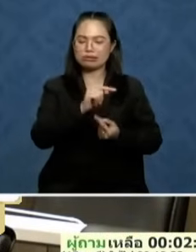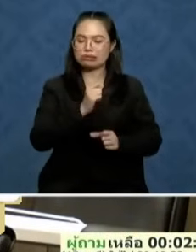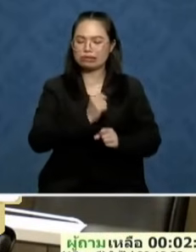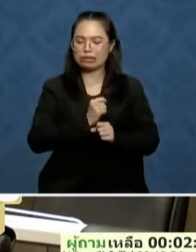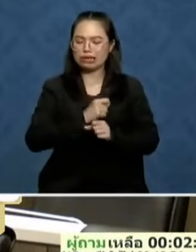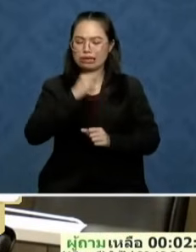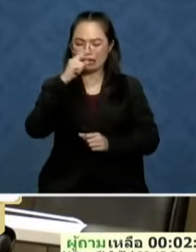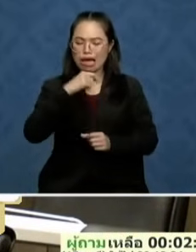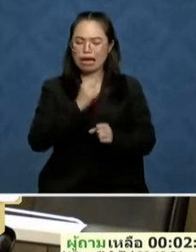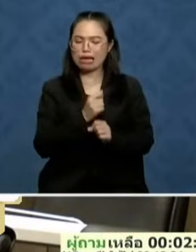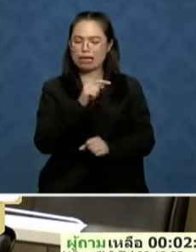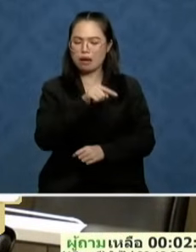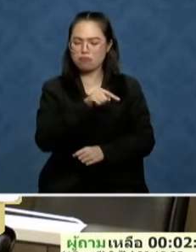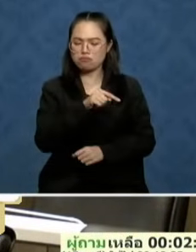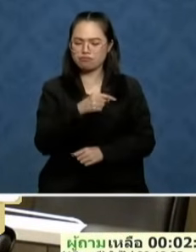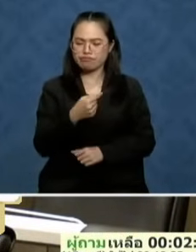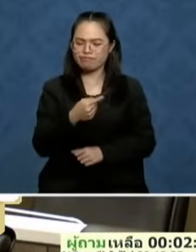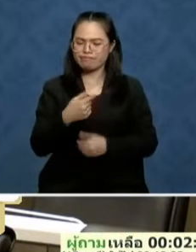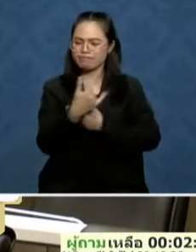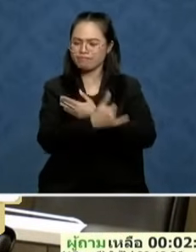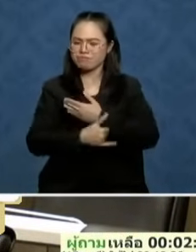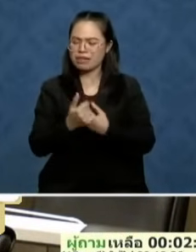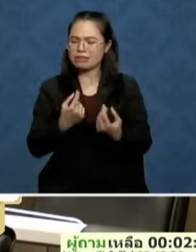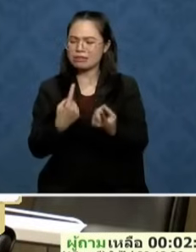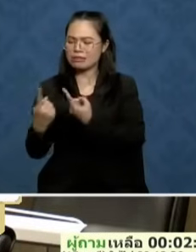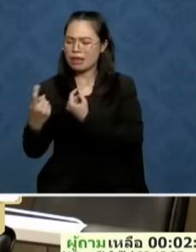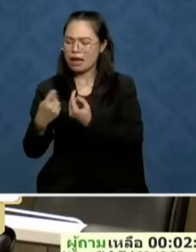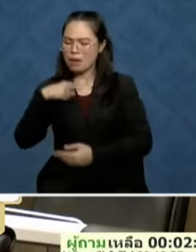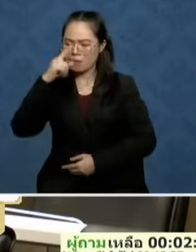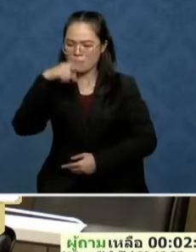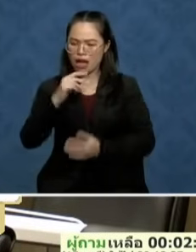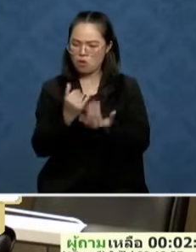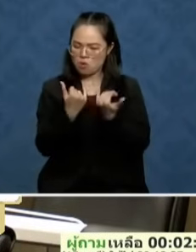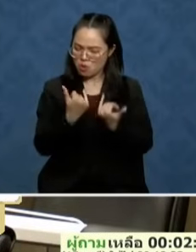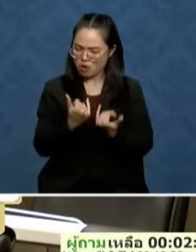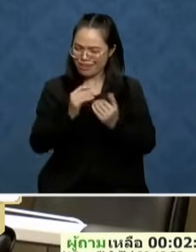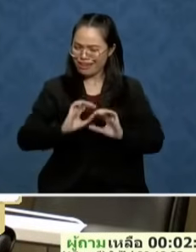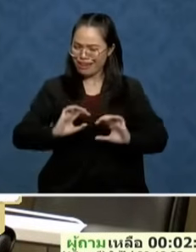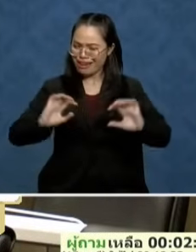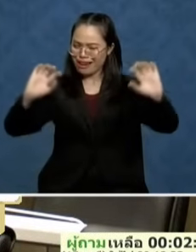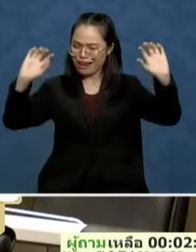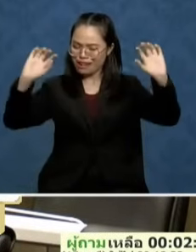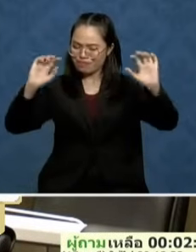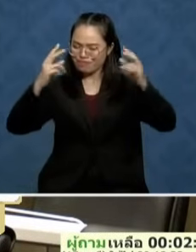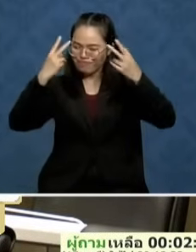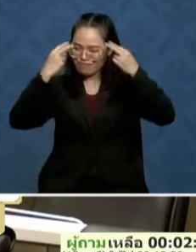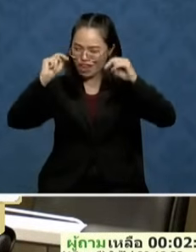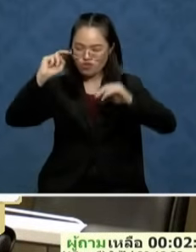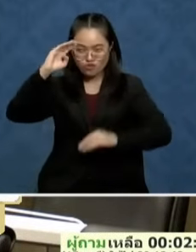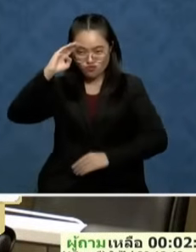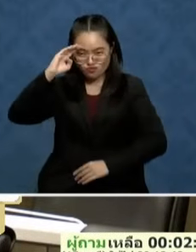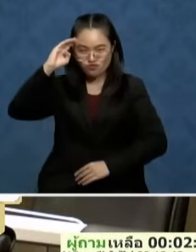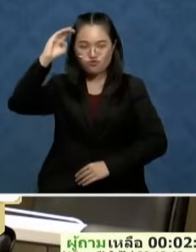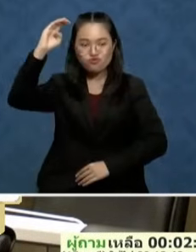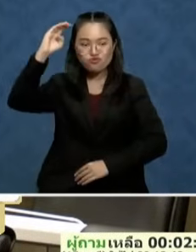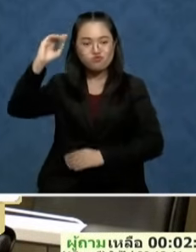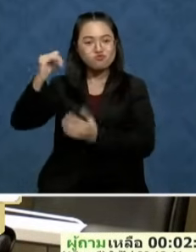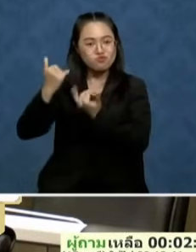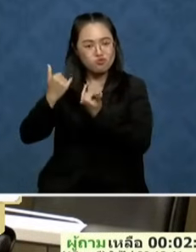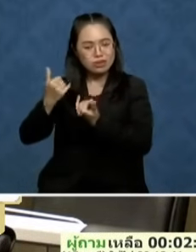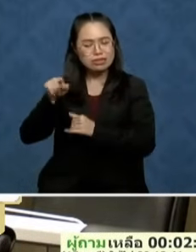นทำให้เกิดคำถามว่าตกลงแล้วประเทศไทยในวันนี้ในรัฐบาลใหม่ที่มีนายกชื่อเศรษฐาทวีสินจ